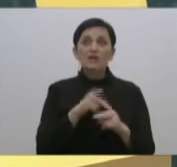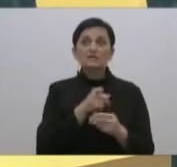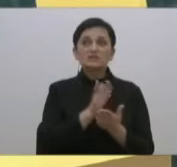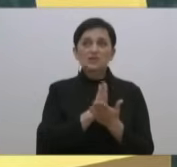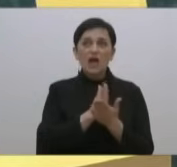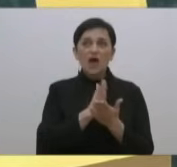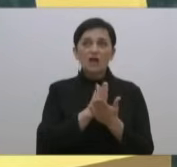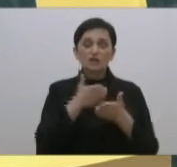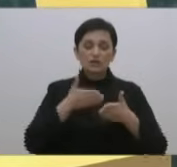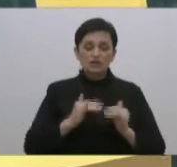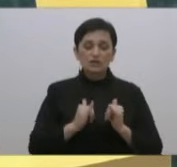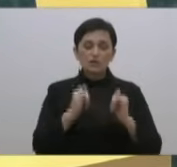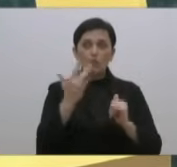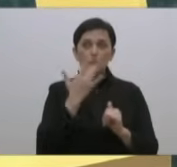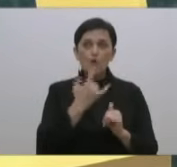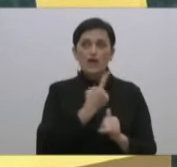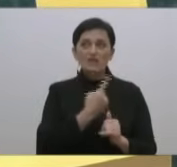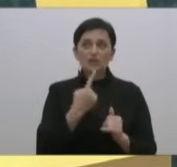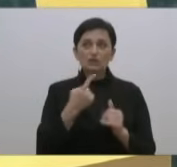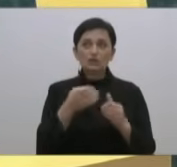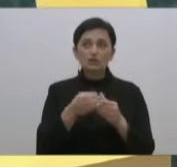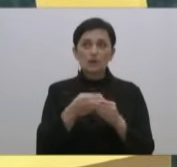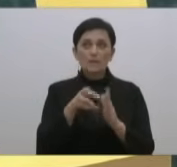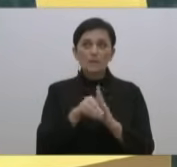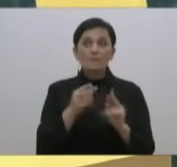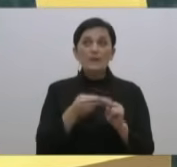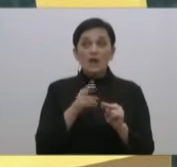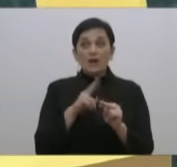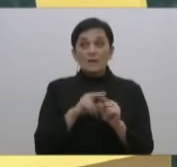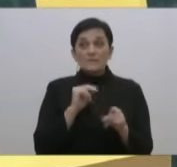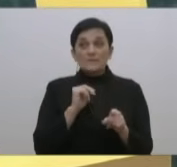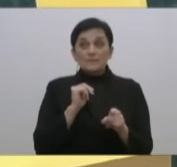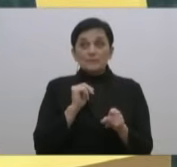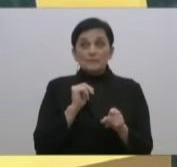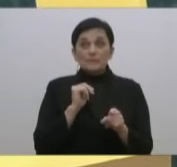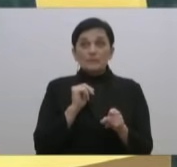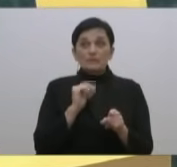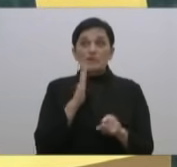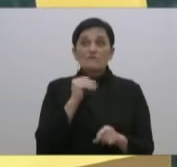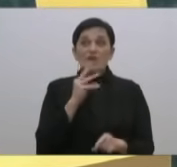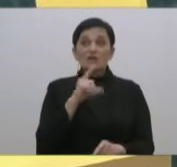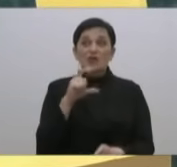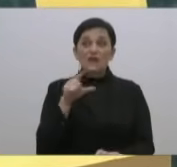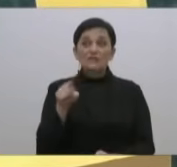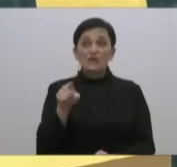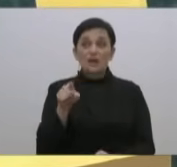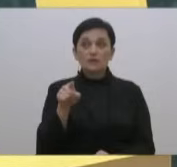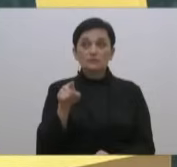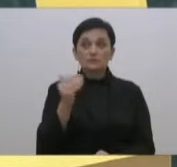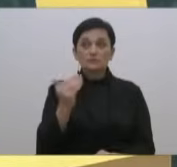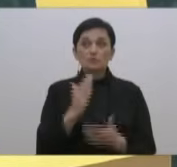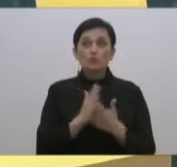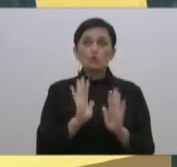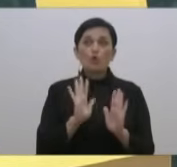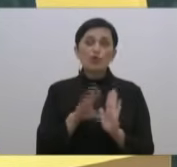Tsaris, Demographic Politics, Erteti Shemat Geneli. Ta Es, Vasha Distris.